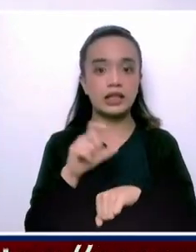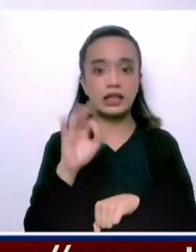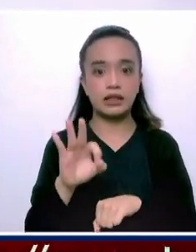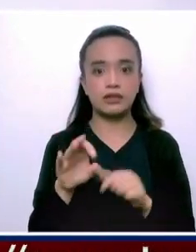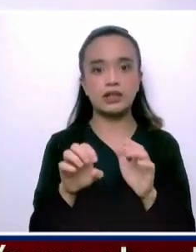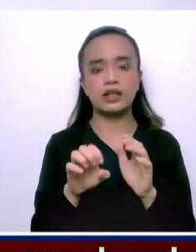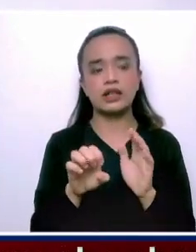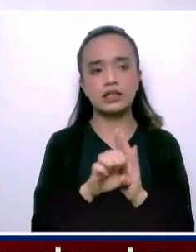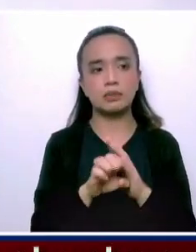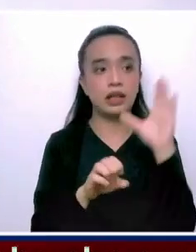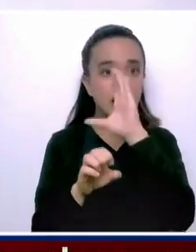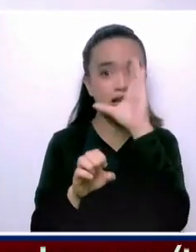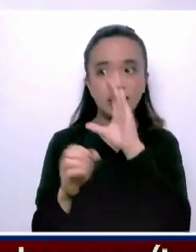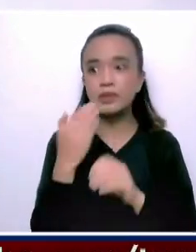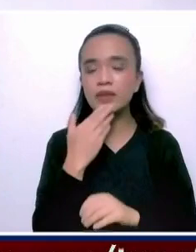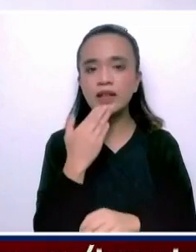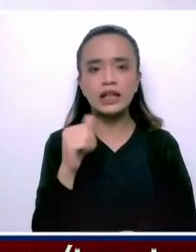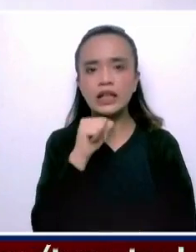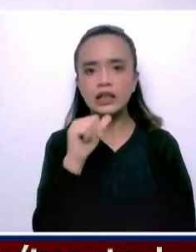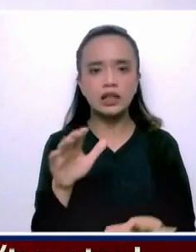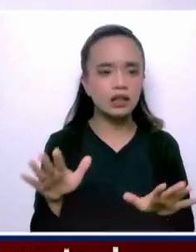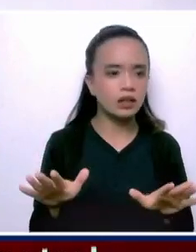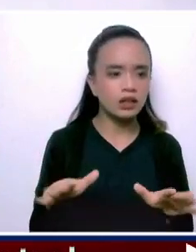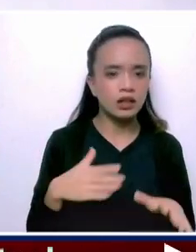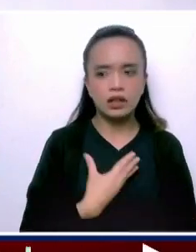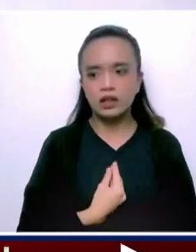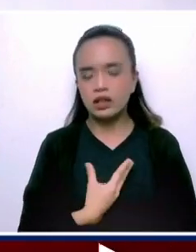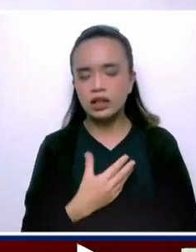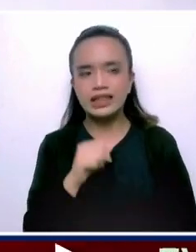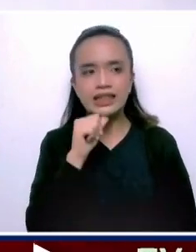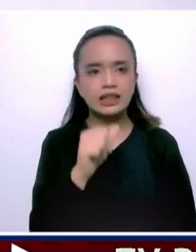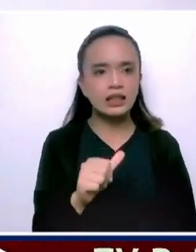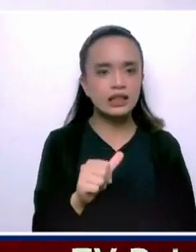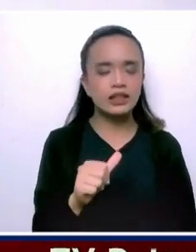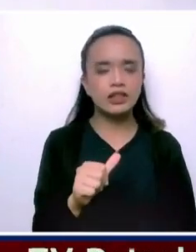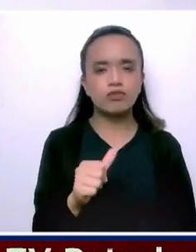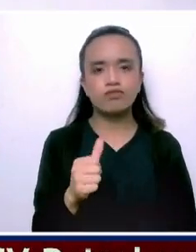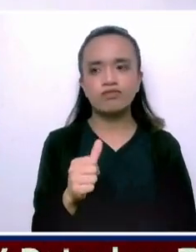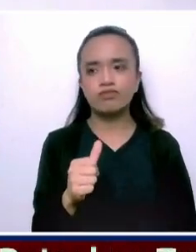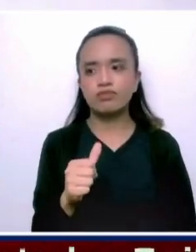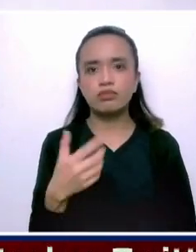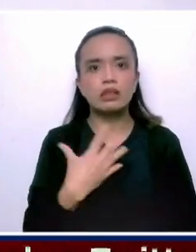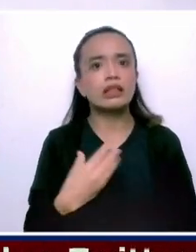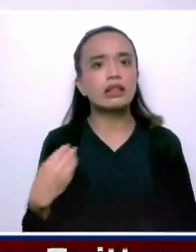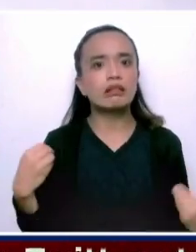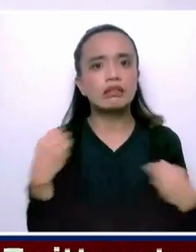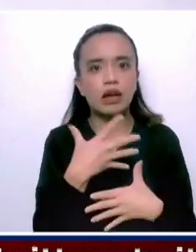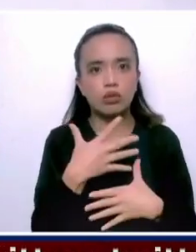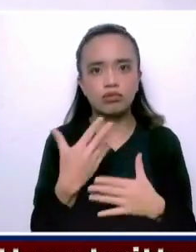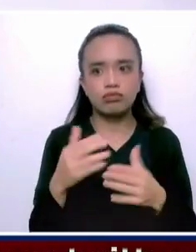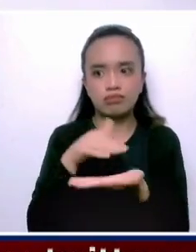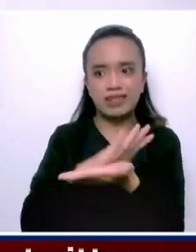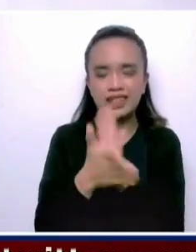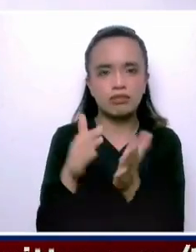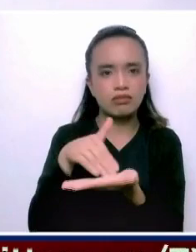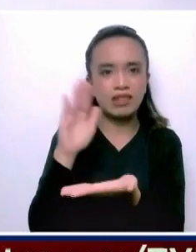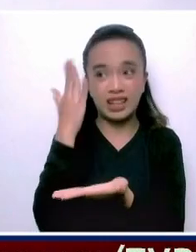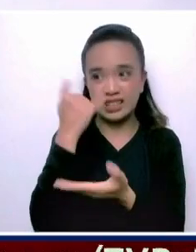retail. Hindi tayo kakabahan at saka hindi tayo matatakot sa pagtaas ng presyo dahil walang